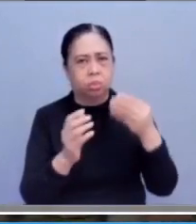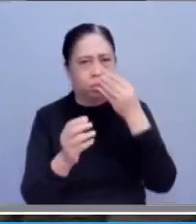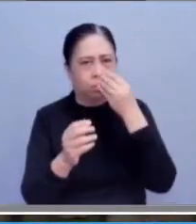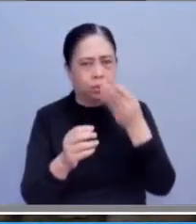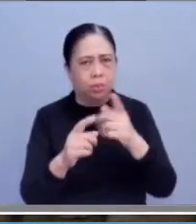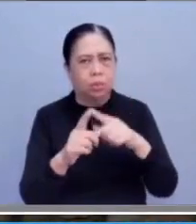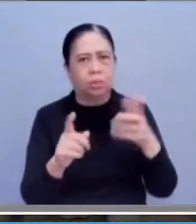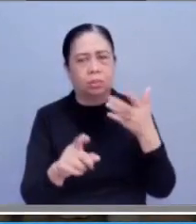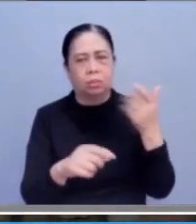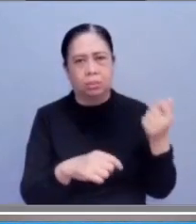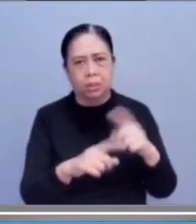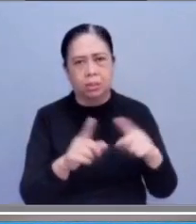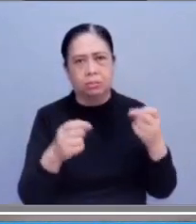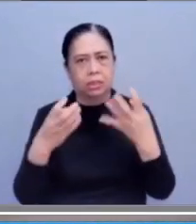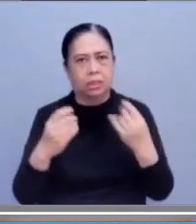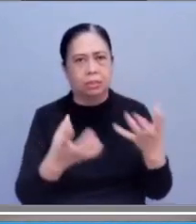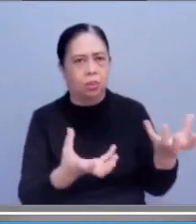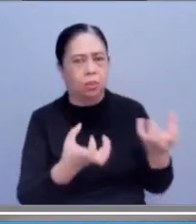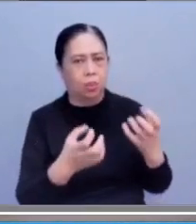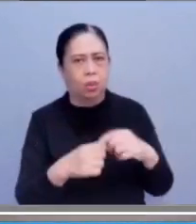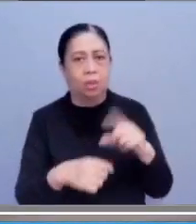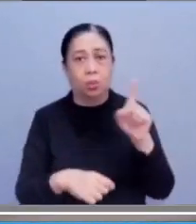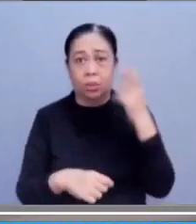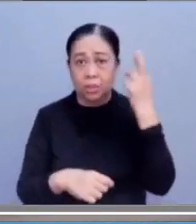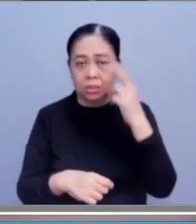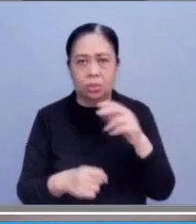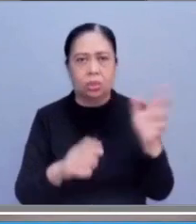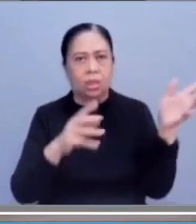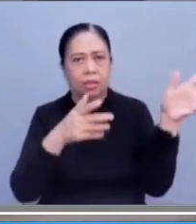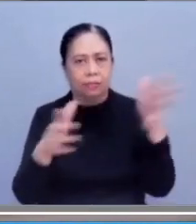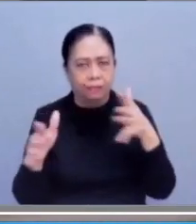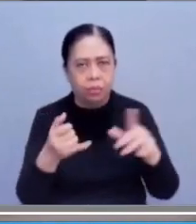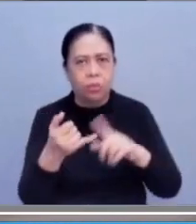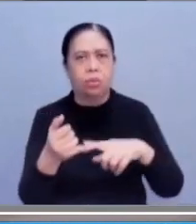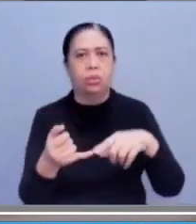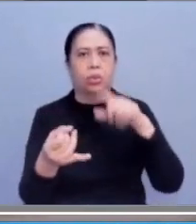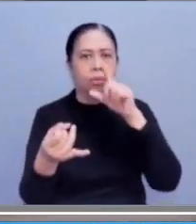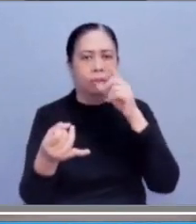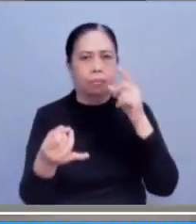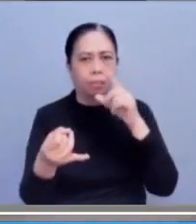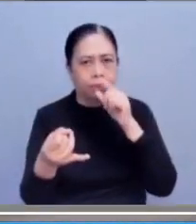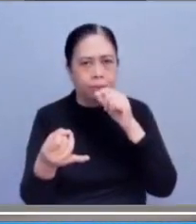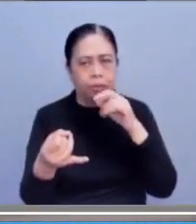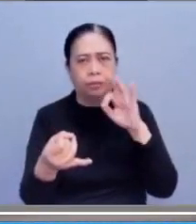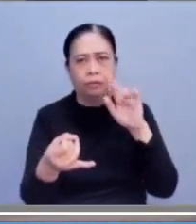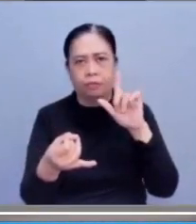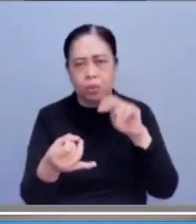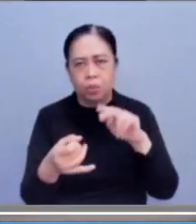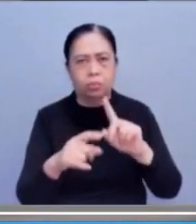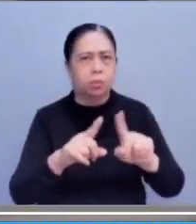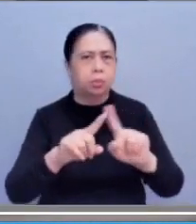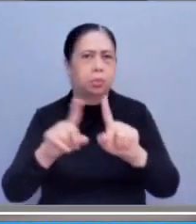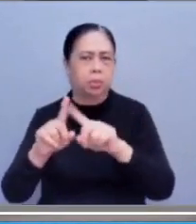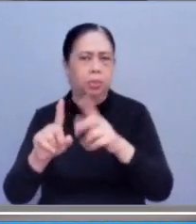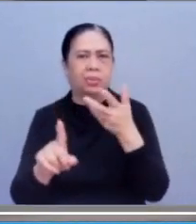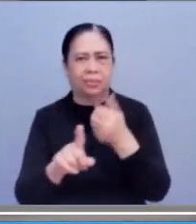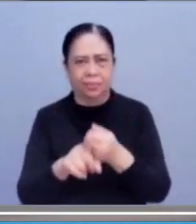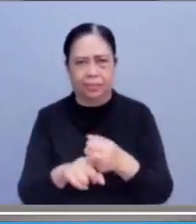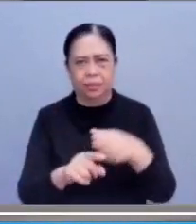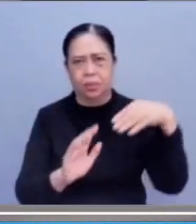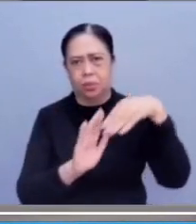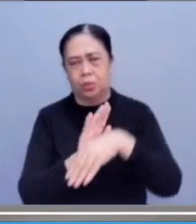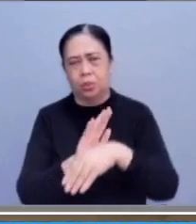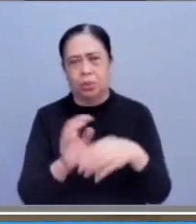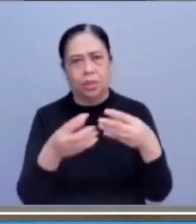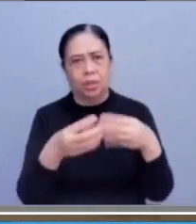bagyong goring at bird flu ang dahilang itinuturo nila kaya mababang supply posible raw maramdaman ang mababang supply ng itlog hanggang